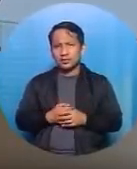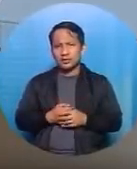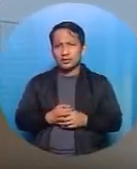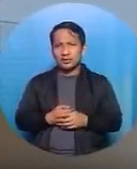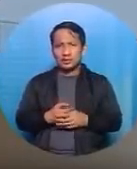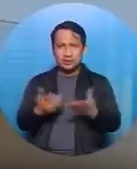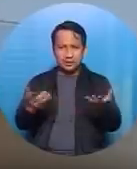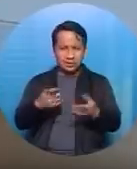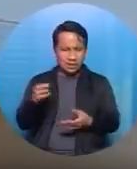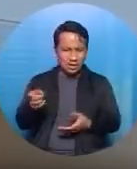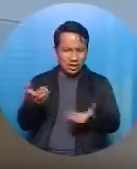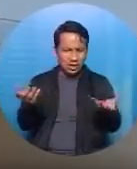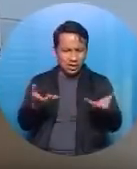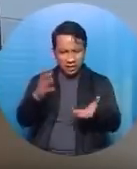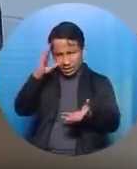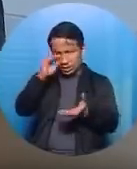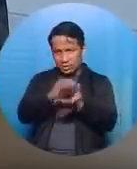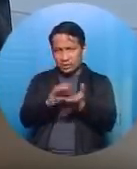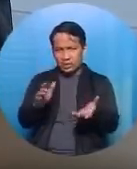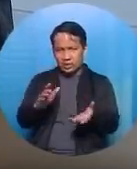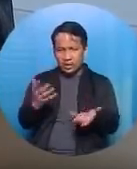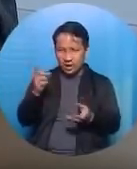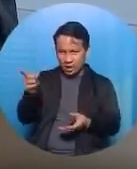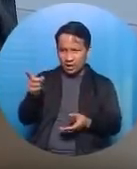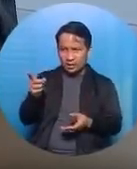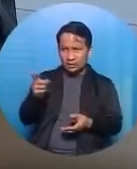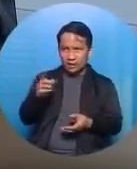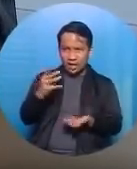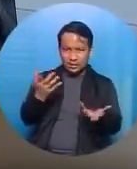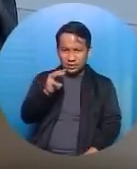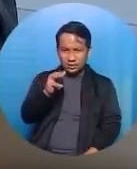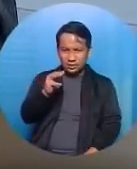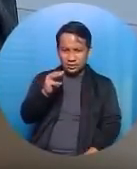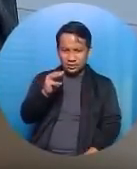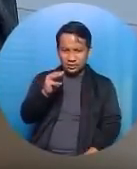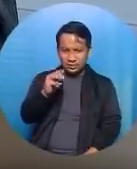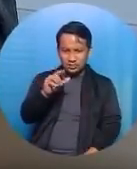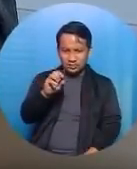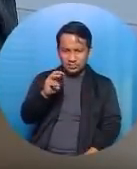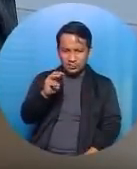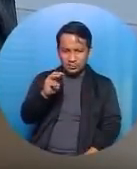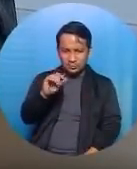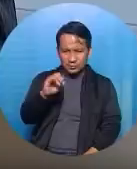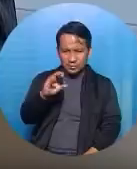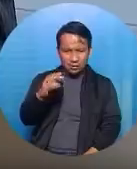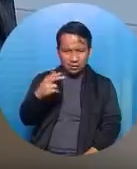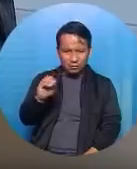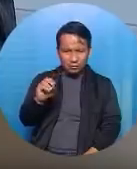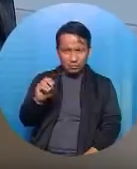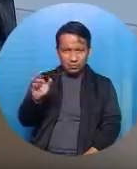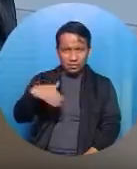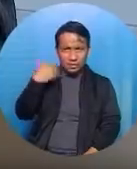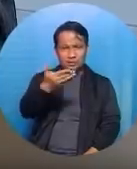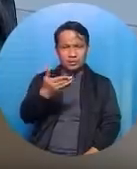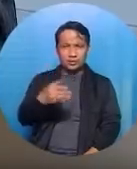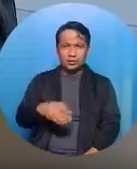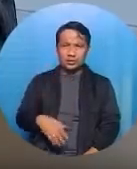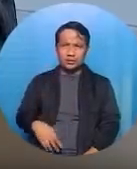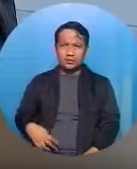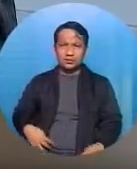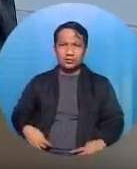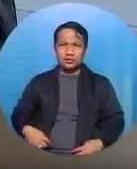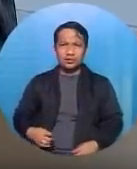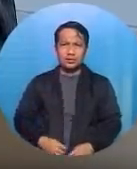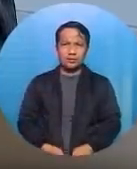Okay. Nasaan po si Mr. Masinahon? Pumunta po sa kabilang barak po. Sa kabilang barak? Sige